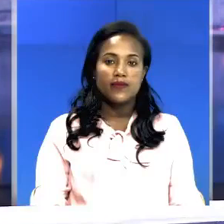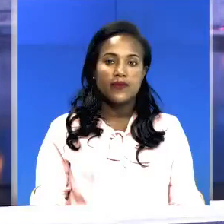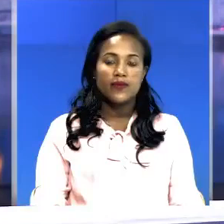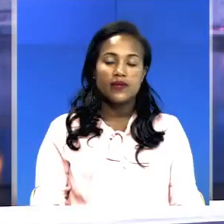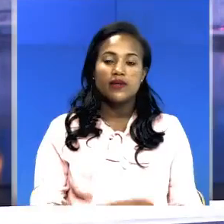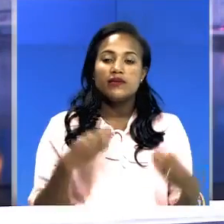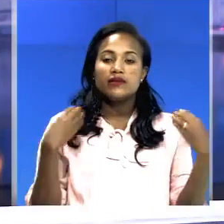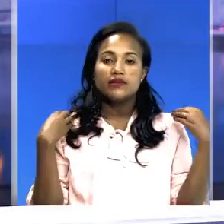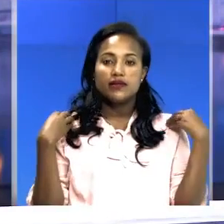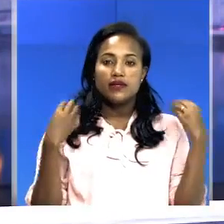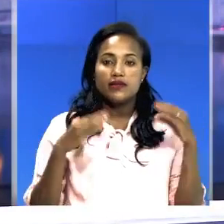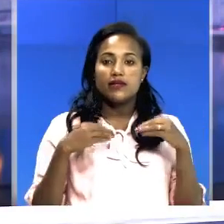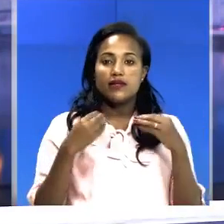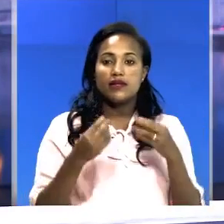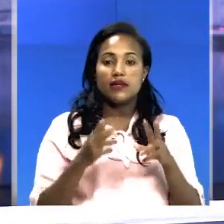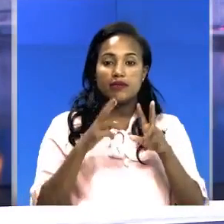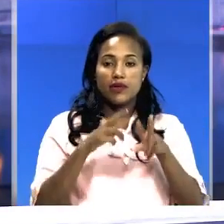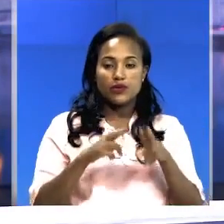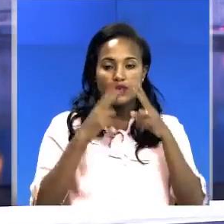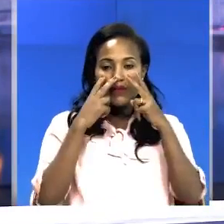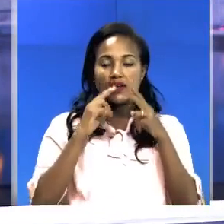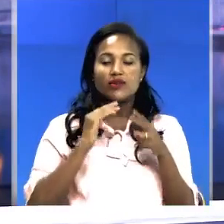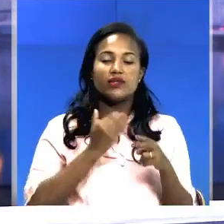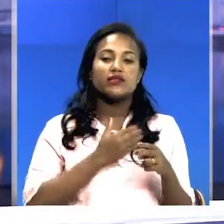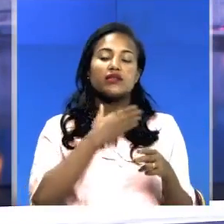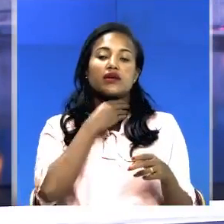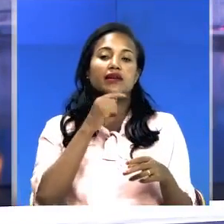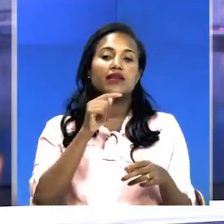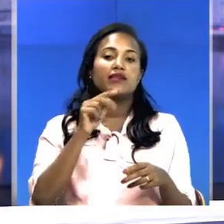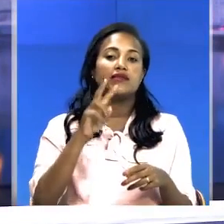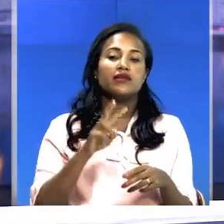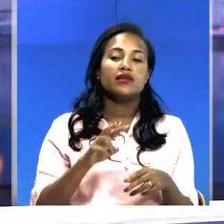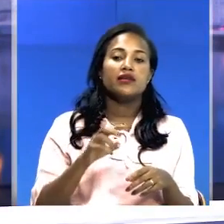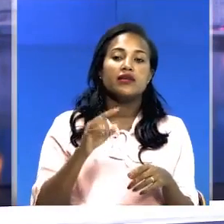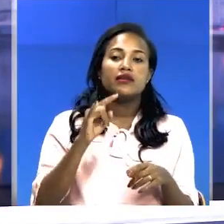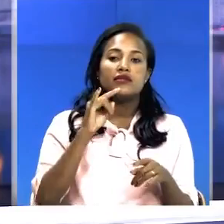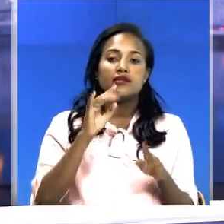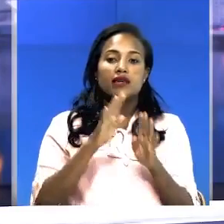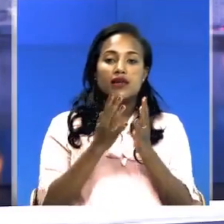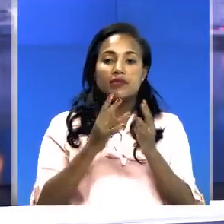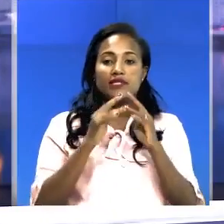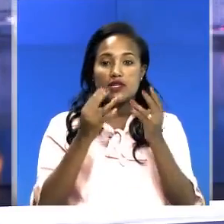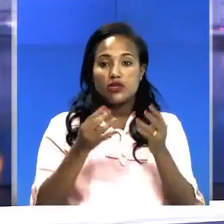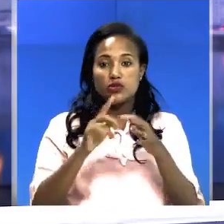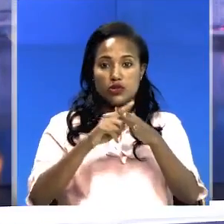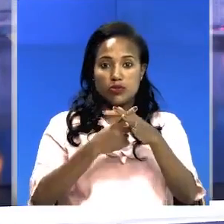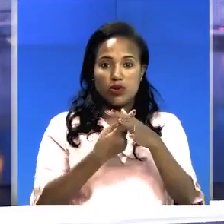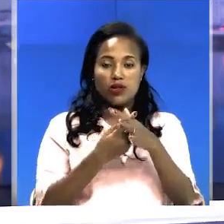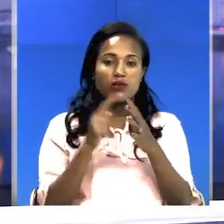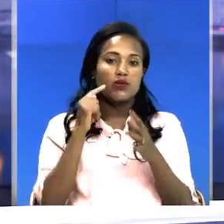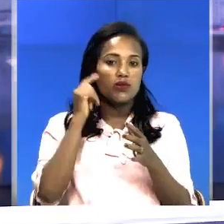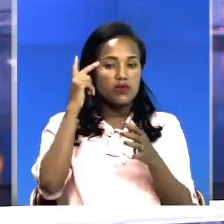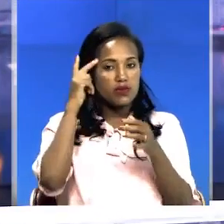ተናስተልን እንደምንላችኋል ተመልካቾቻችን ካማራ ቴሌቪዥን ዜና መጽሔታችን ተጀምሯል። አብርሃም አዳሙ ነኝ አብራችሁን ቆዩ።